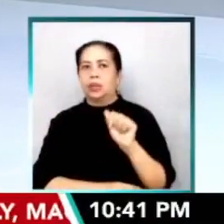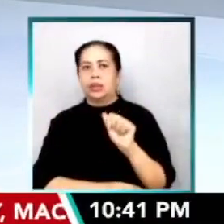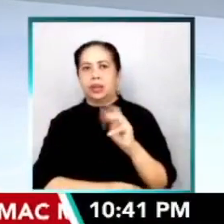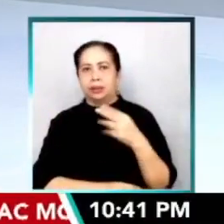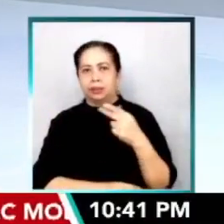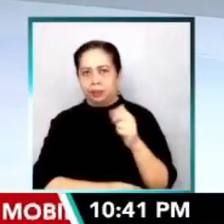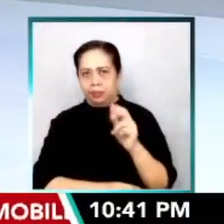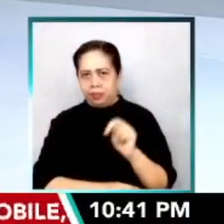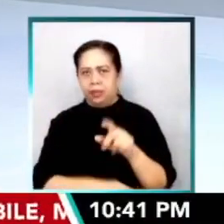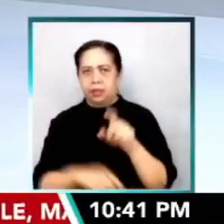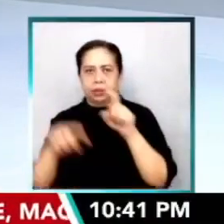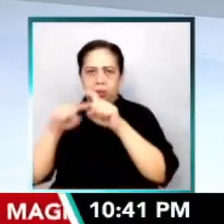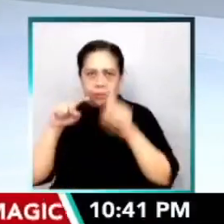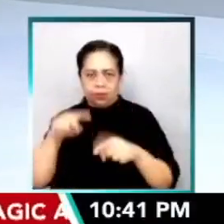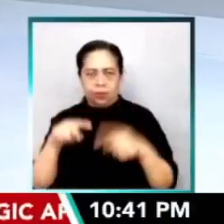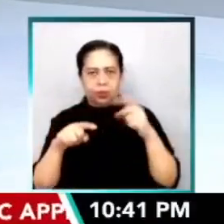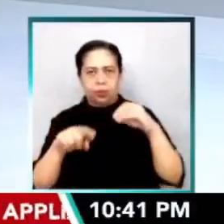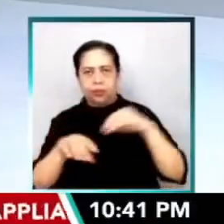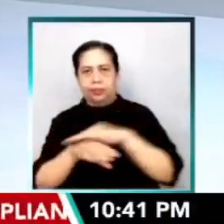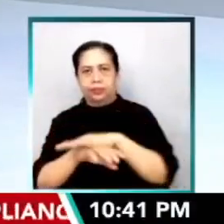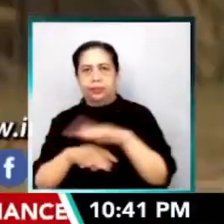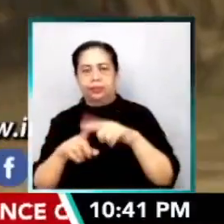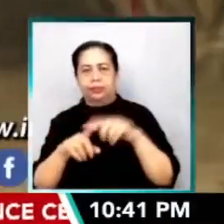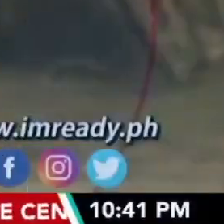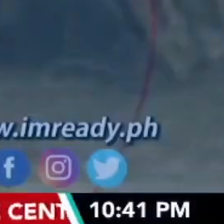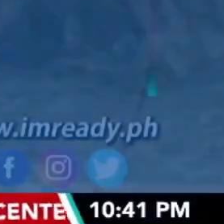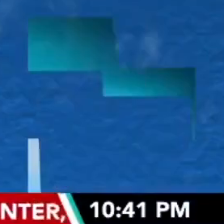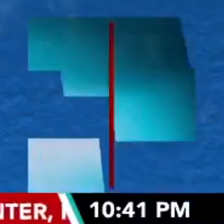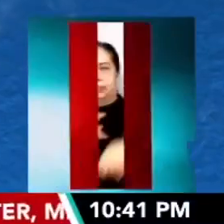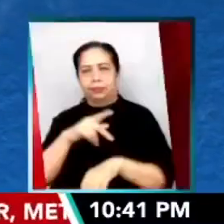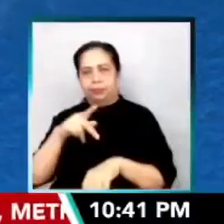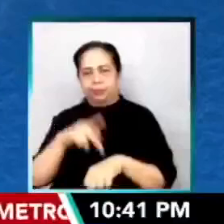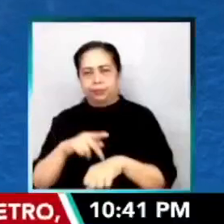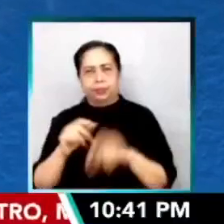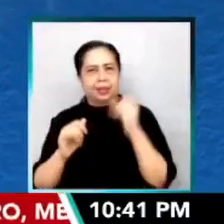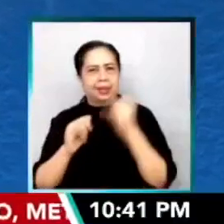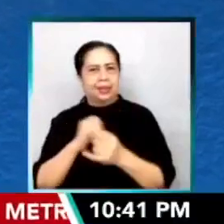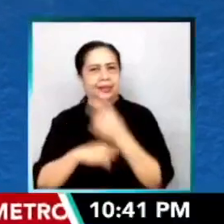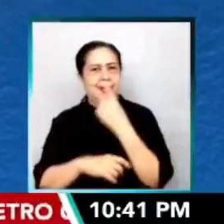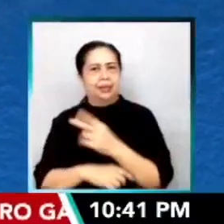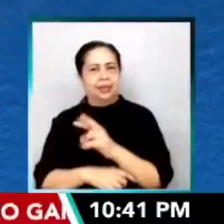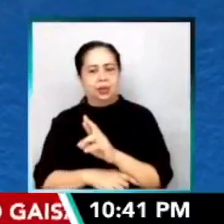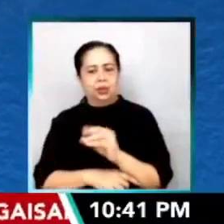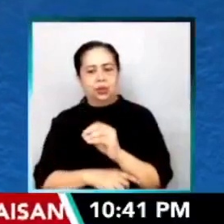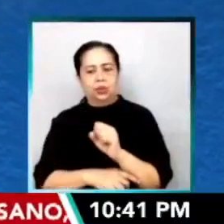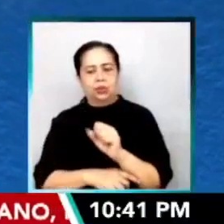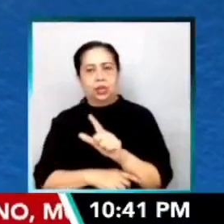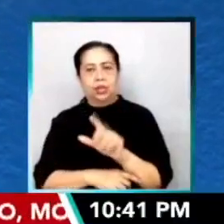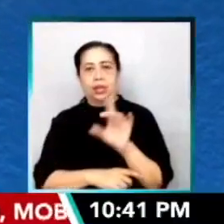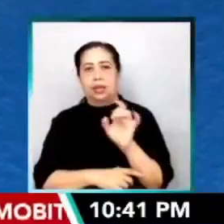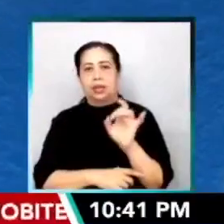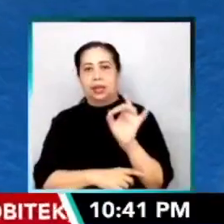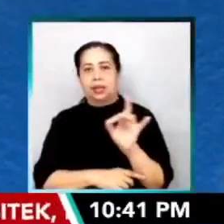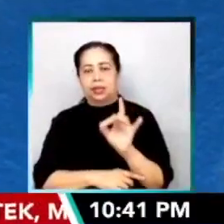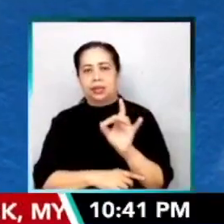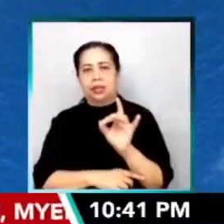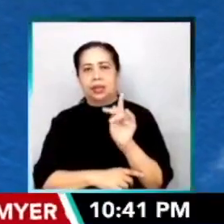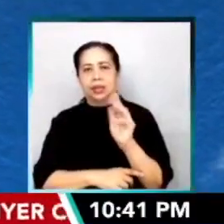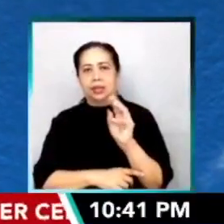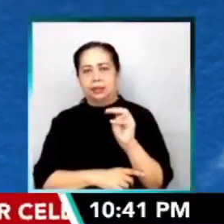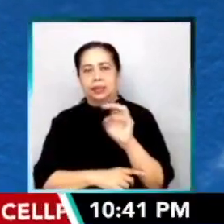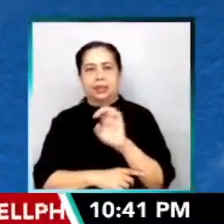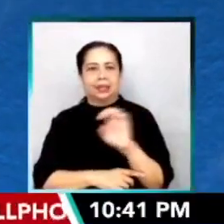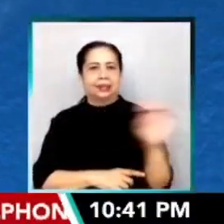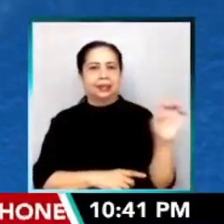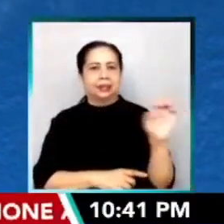maaaring magpaulan sa ilang bahagi ng bansa. Huling nakita ang bagyong Rosal sa layong 880 kilometers east of